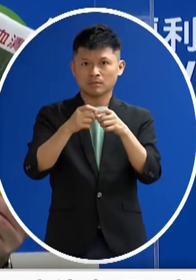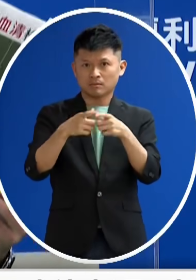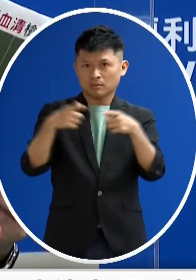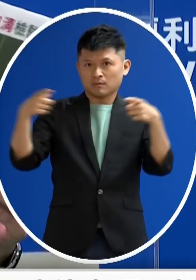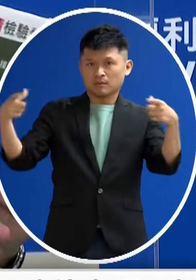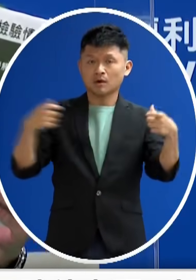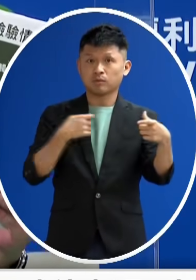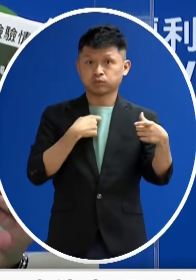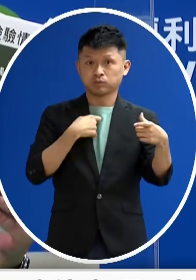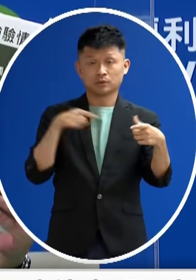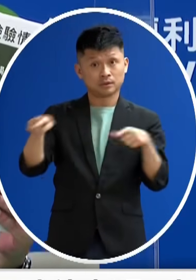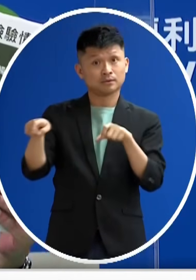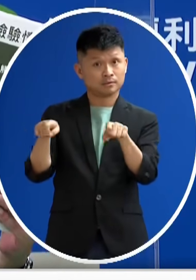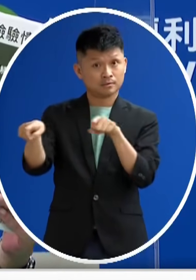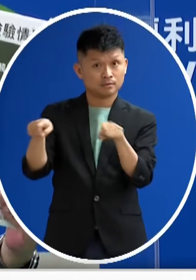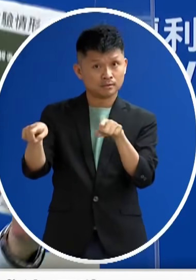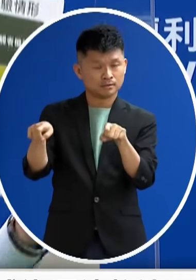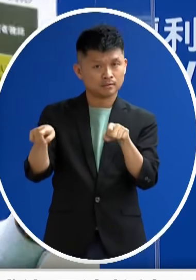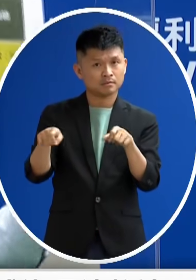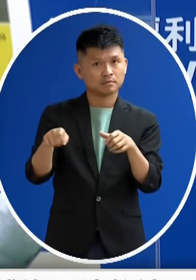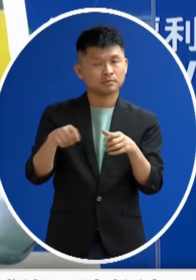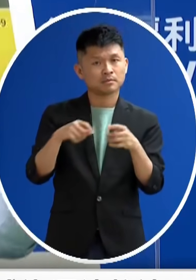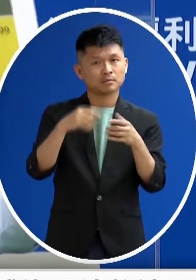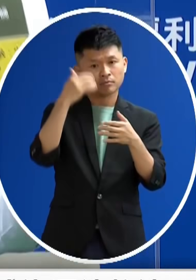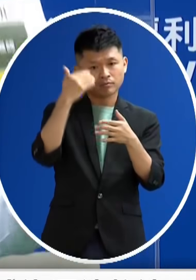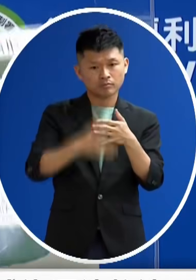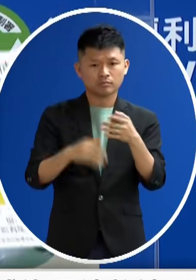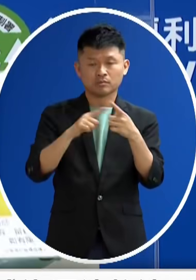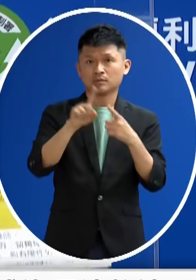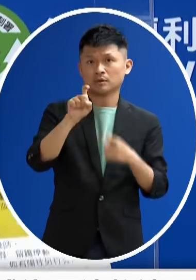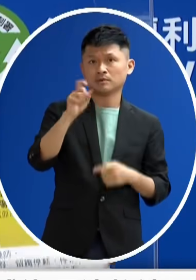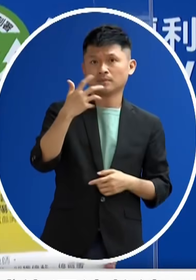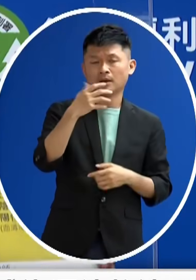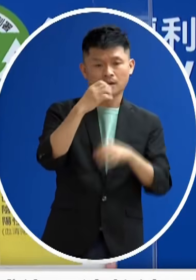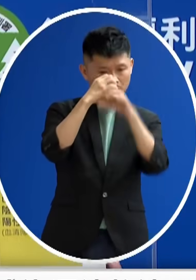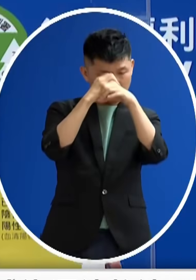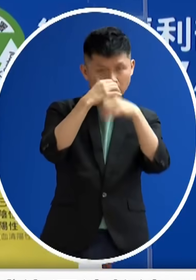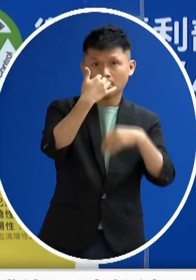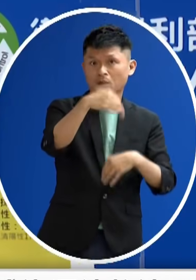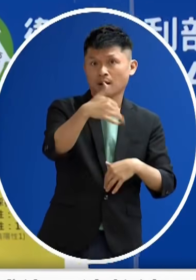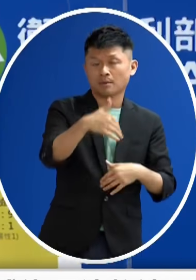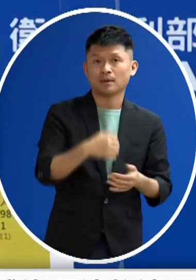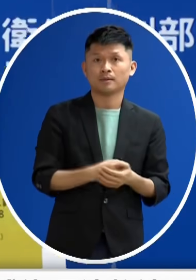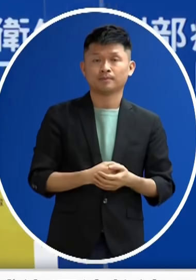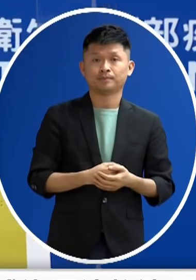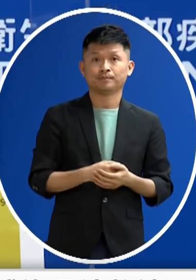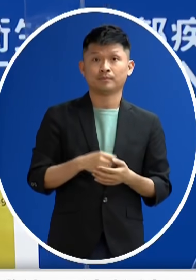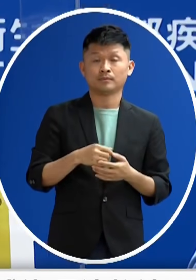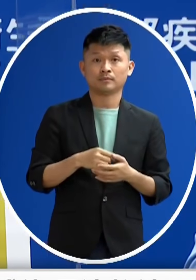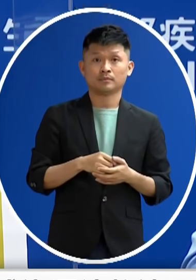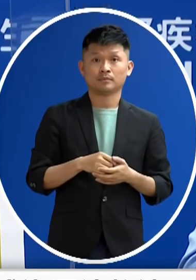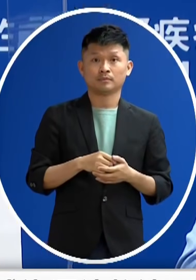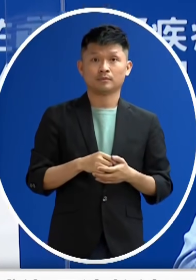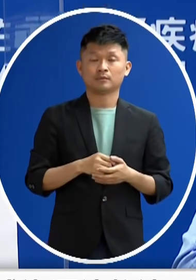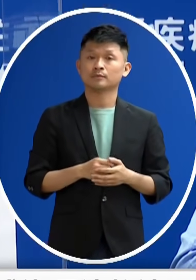经大概就剩下18人还没检哈，等于是总共检过的